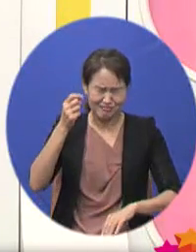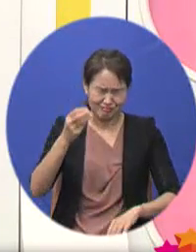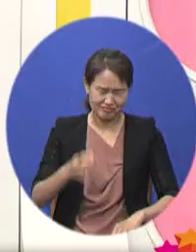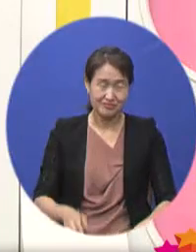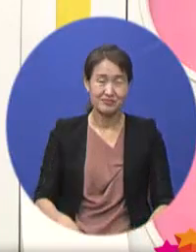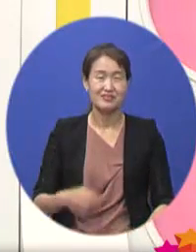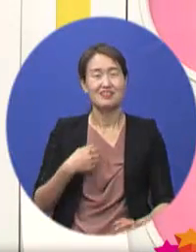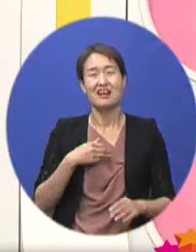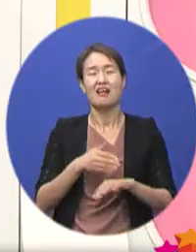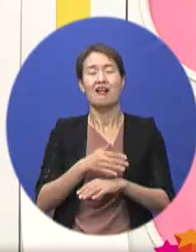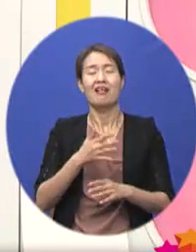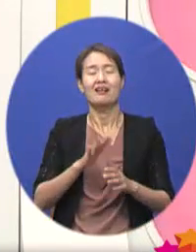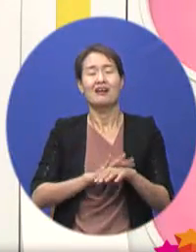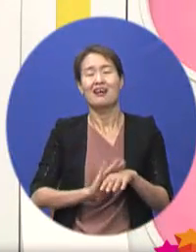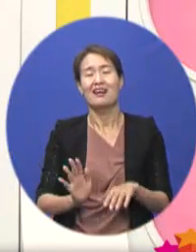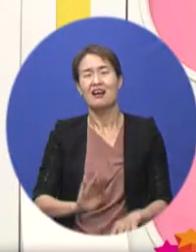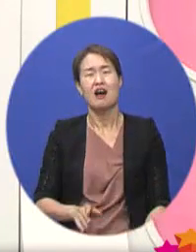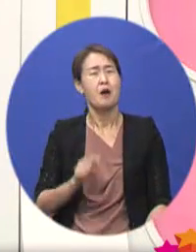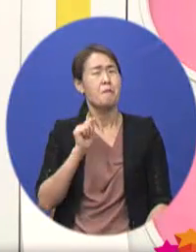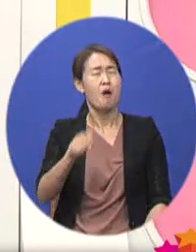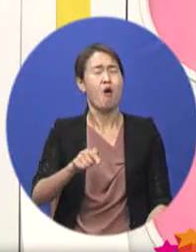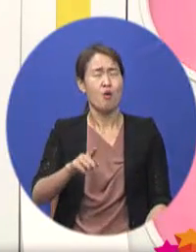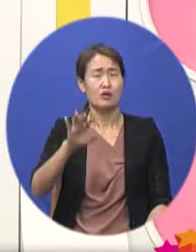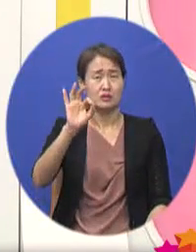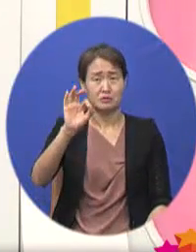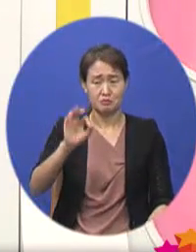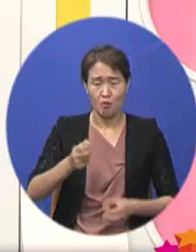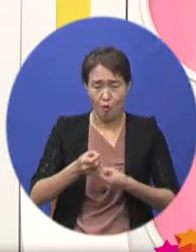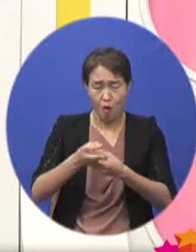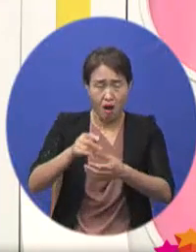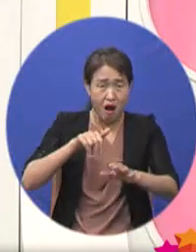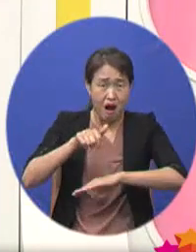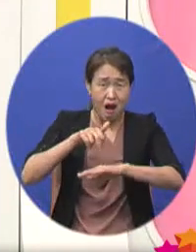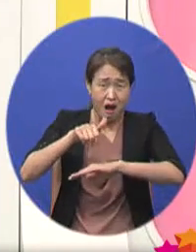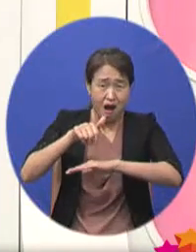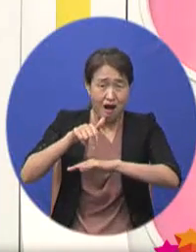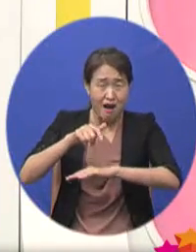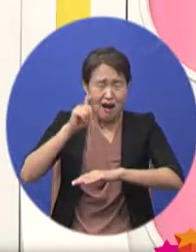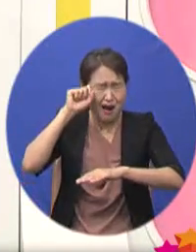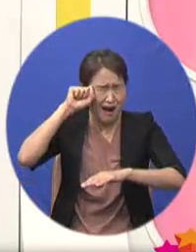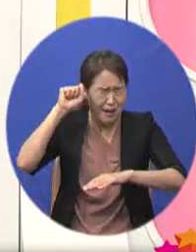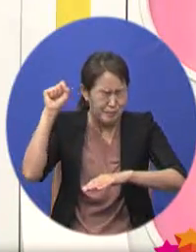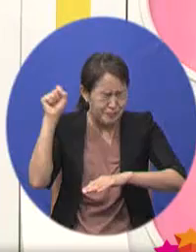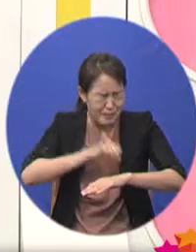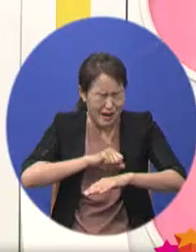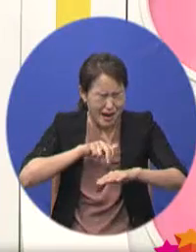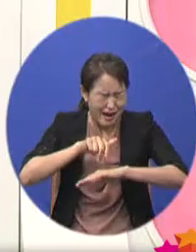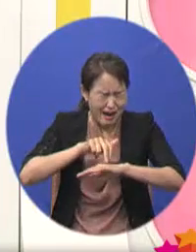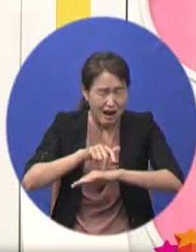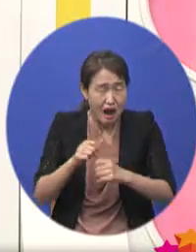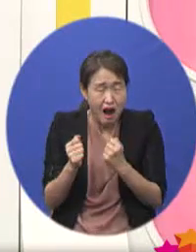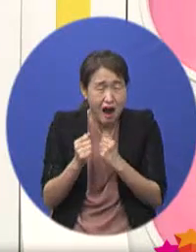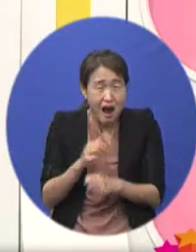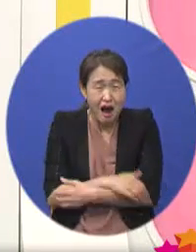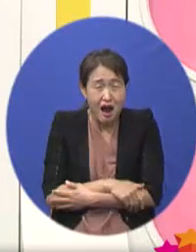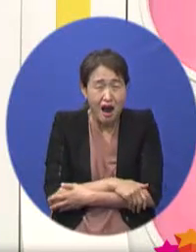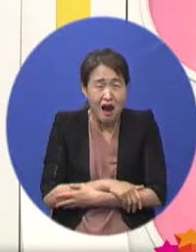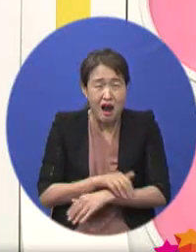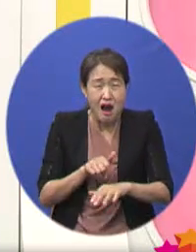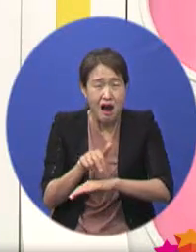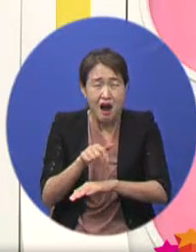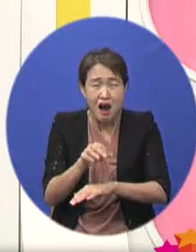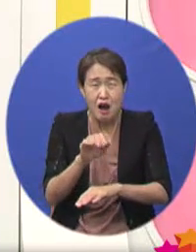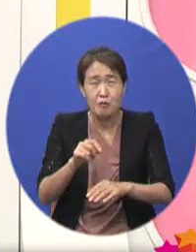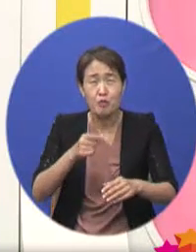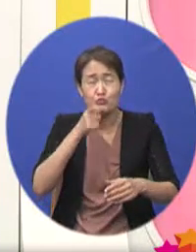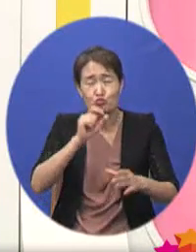저는 지각 많이 안 했는데. 아니요, 뭐 워낙 멀리 다니니까 16km 걸어 다니니까. 네. 20km. 일찍 나와야 돼요, 무조건. 네, 그러다가 이제 막 얼어가지고 이 건너가다가